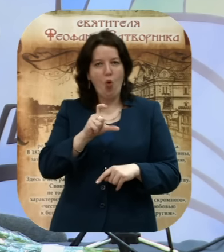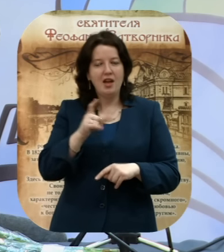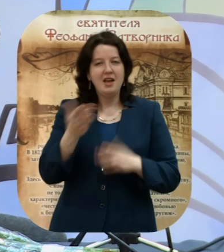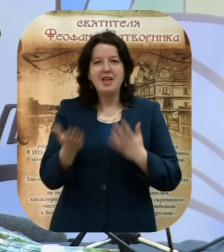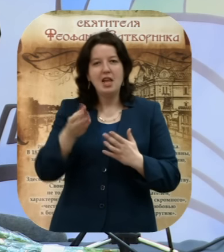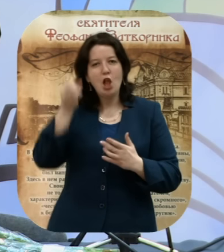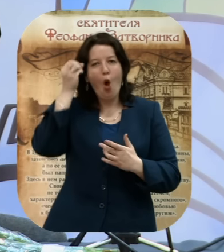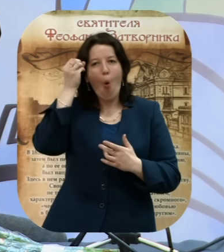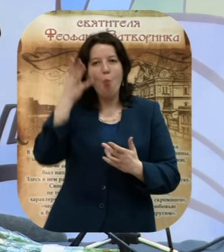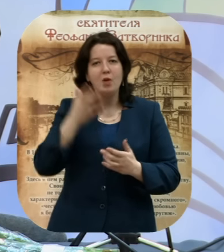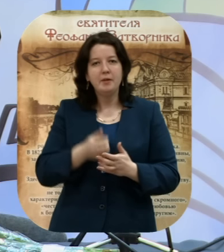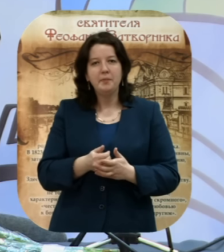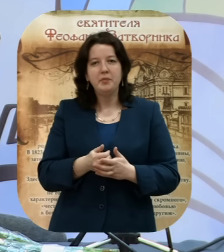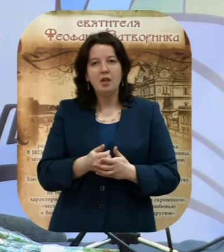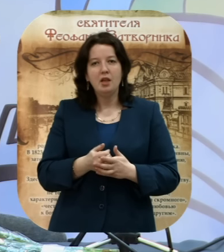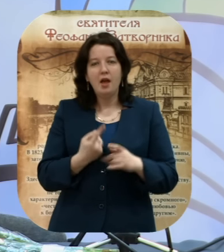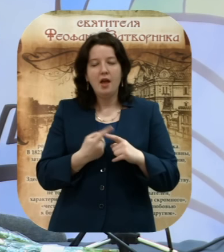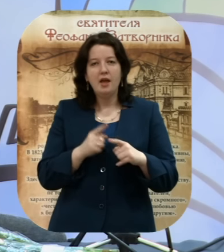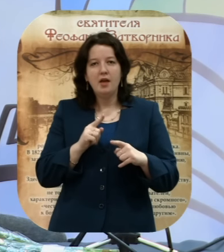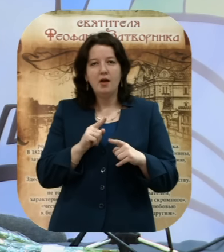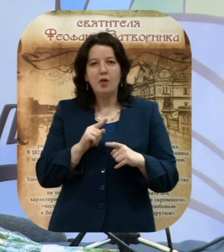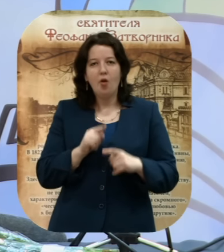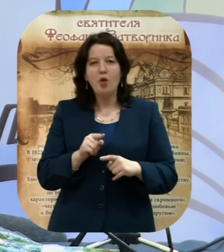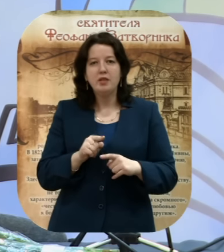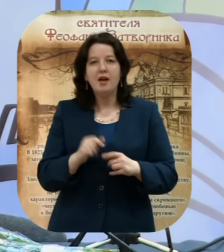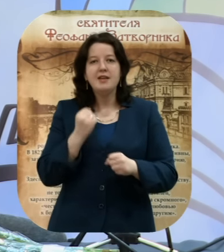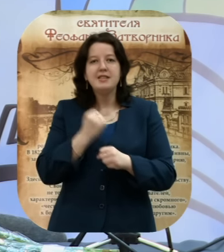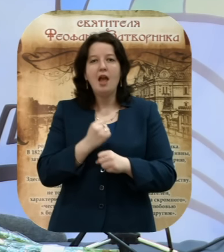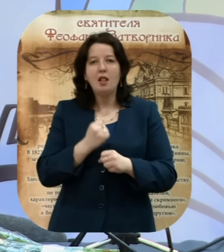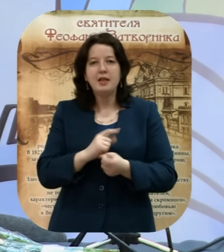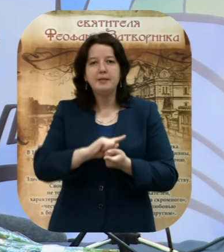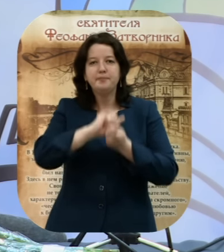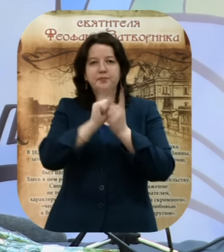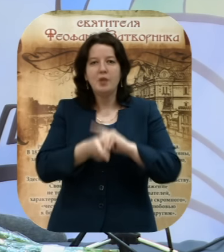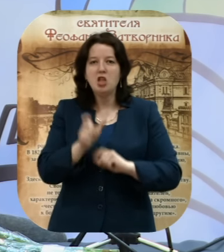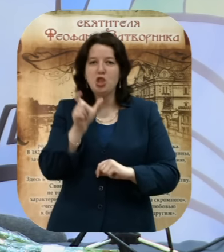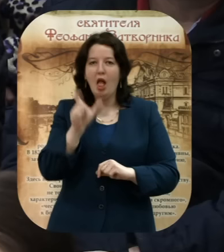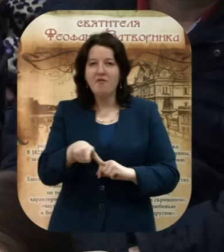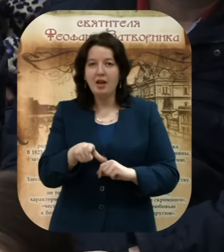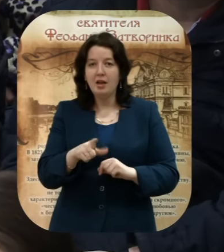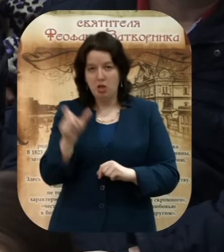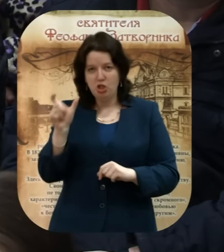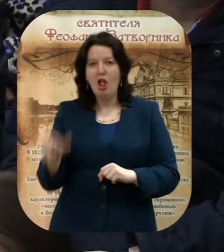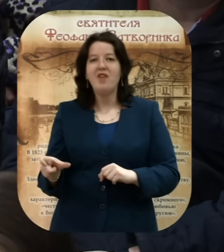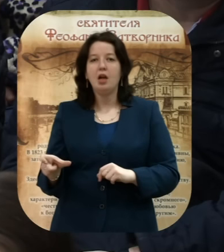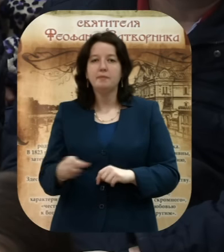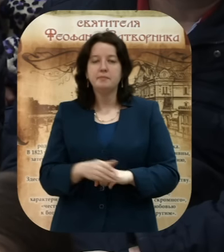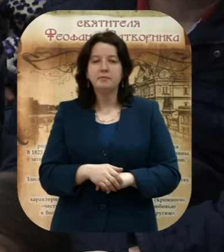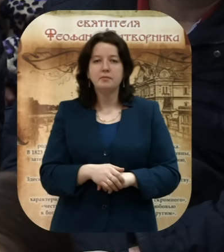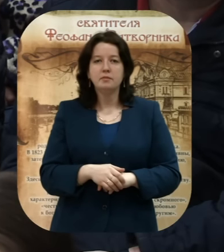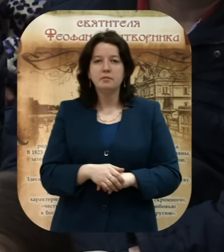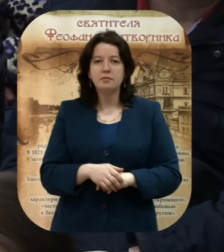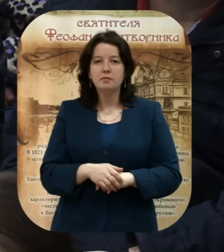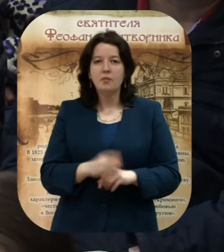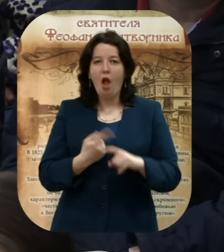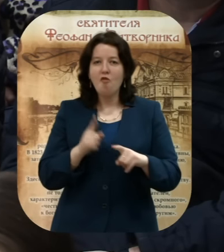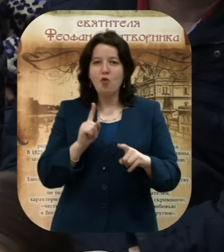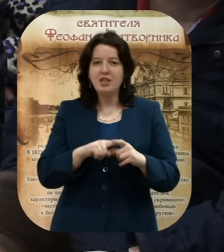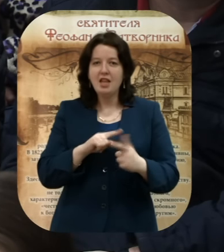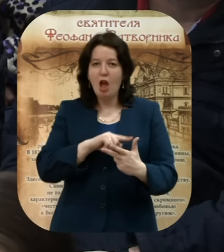ум, он делает человека человеком. Вот